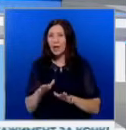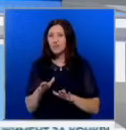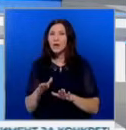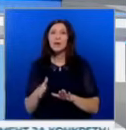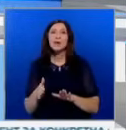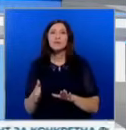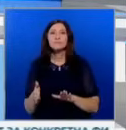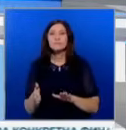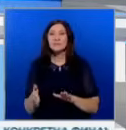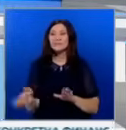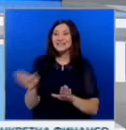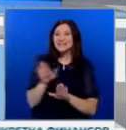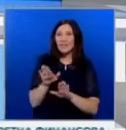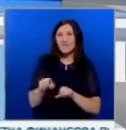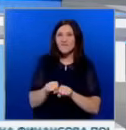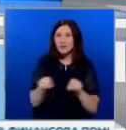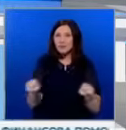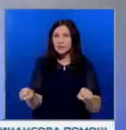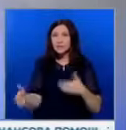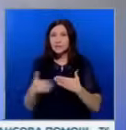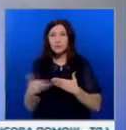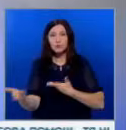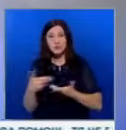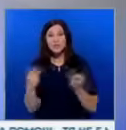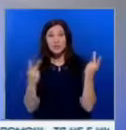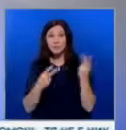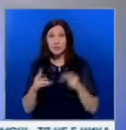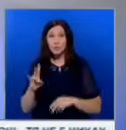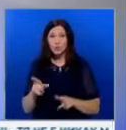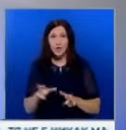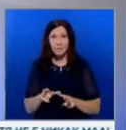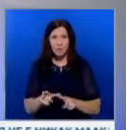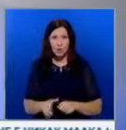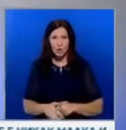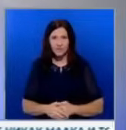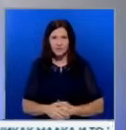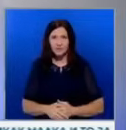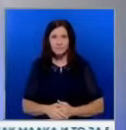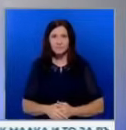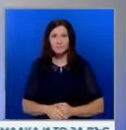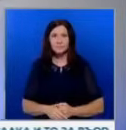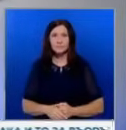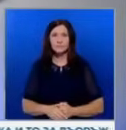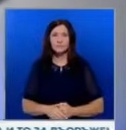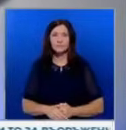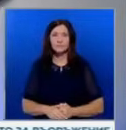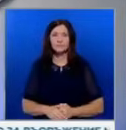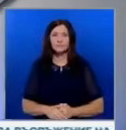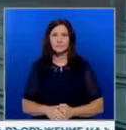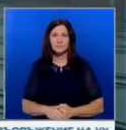на закритото заседание, ще научим от Николай Минков.